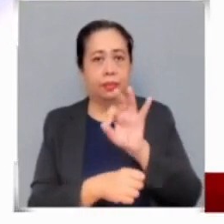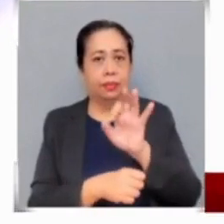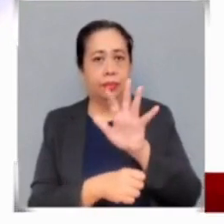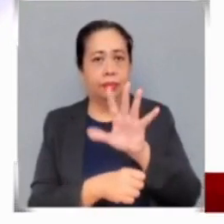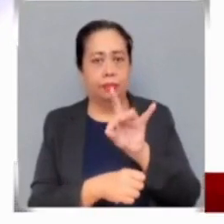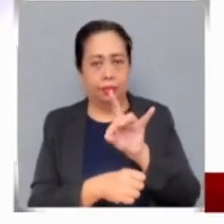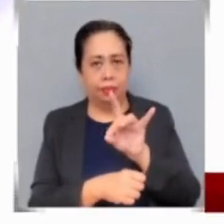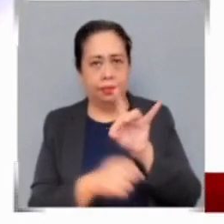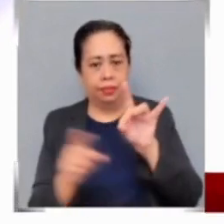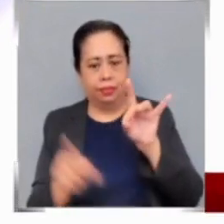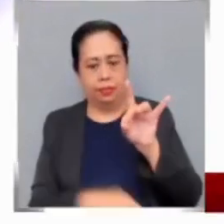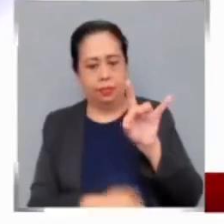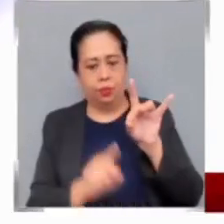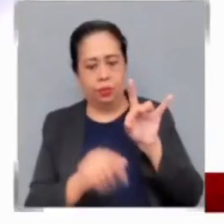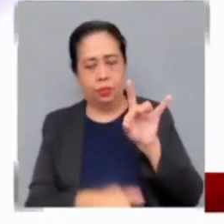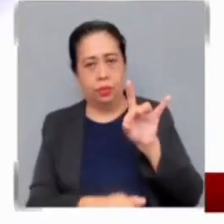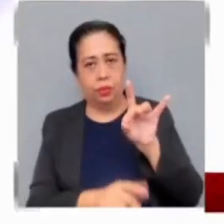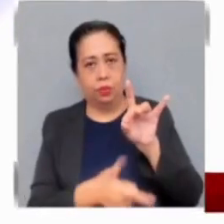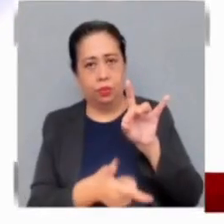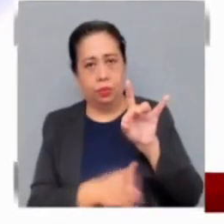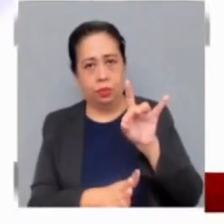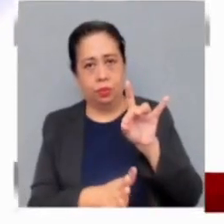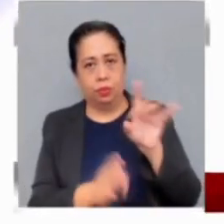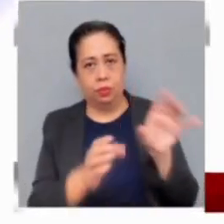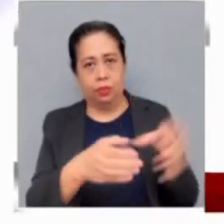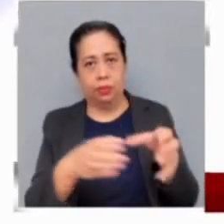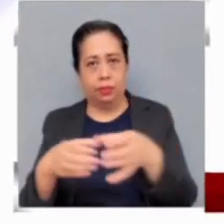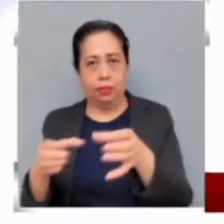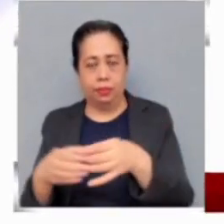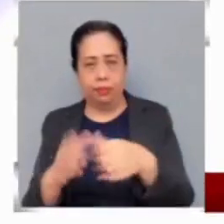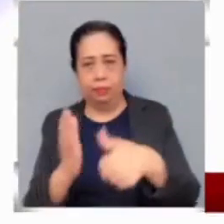of 1,024 clustered precincts.